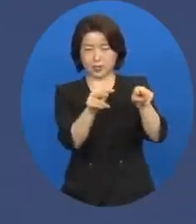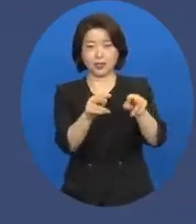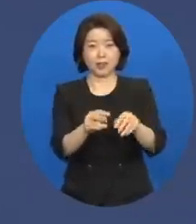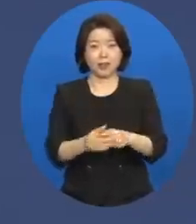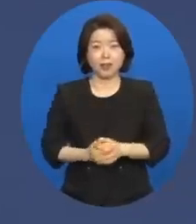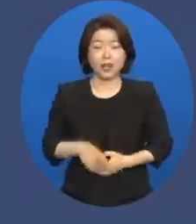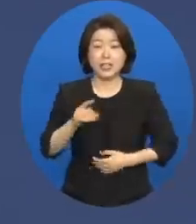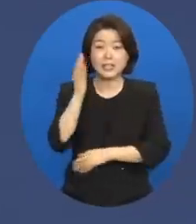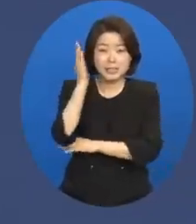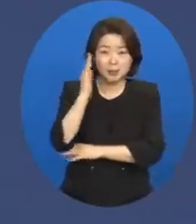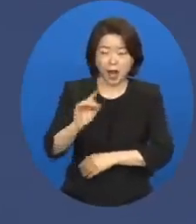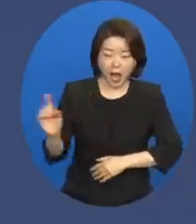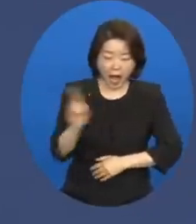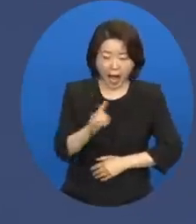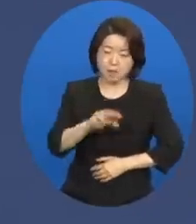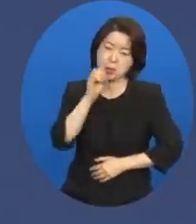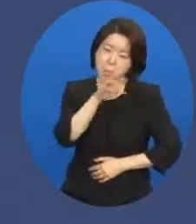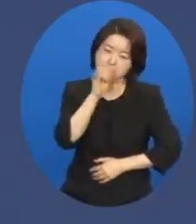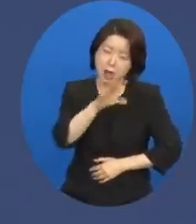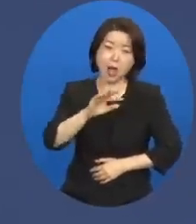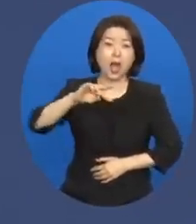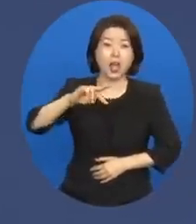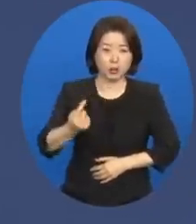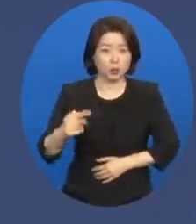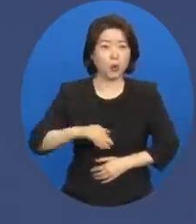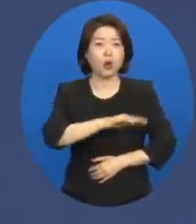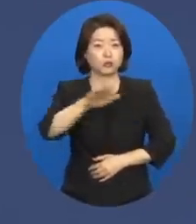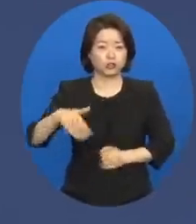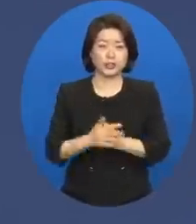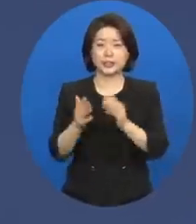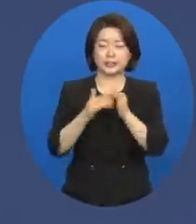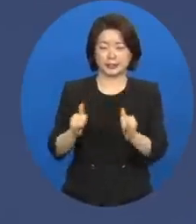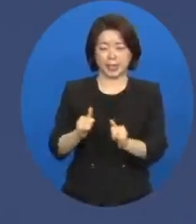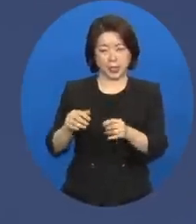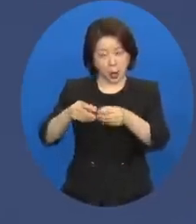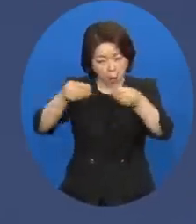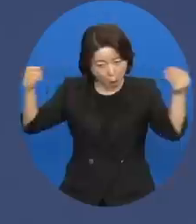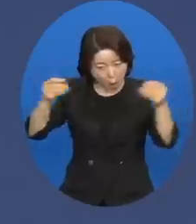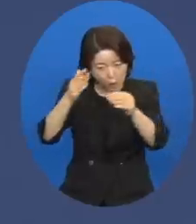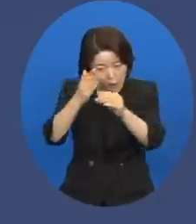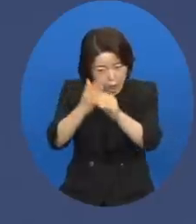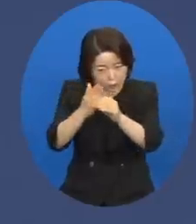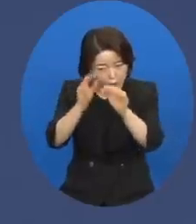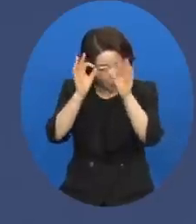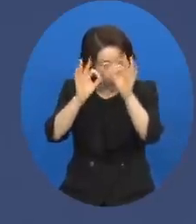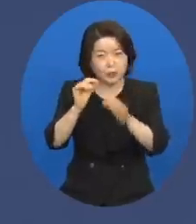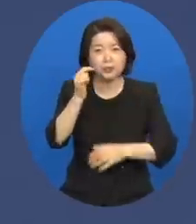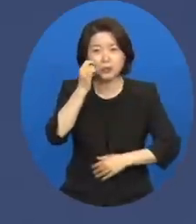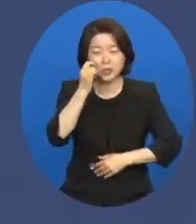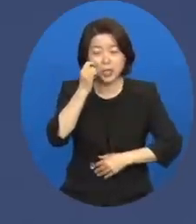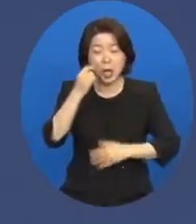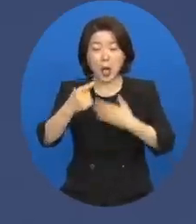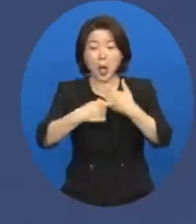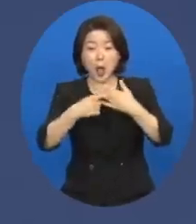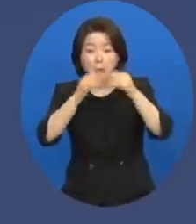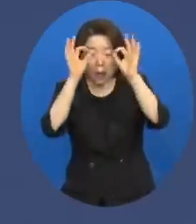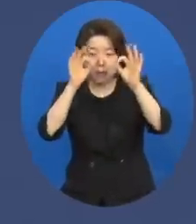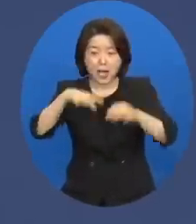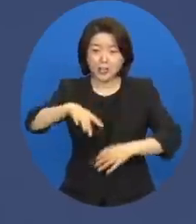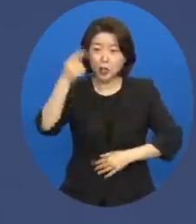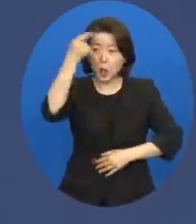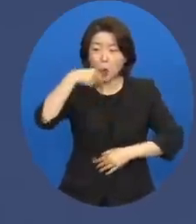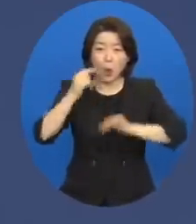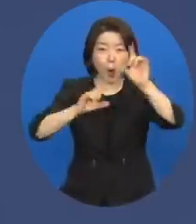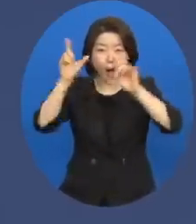이 얘기를 아무리 해도 우리는 사람의 중심을 보기보다는 눈에 보이는 첫 인상